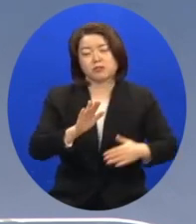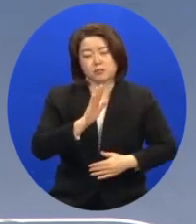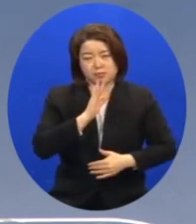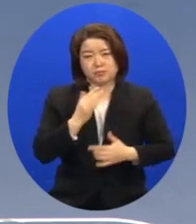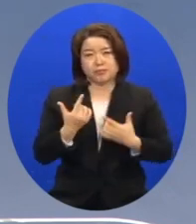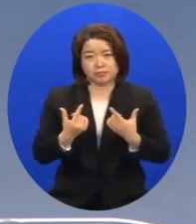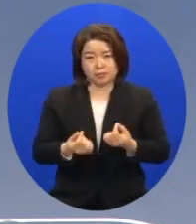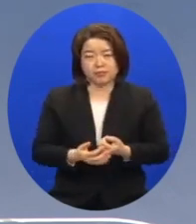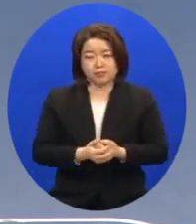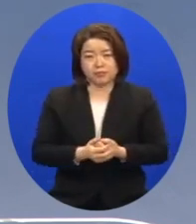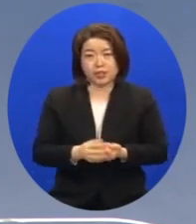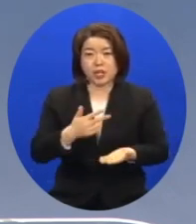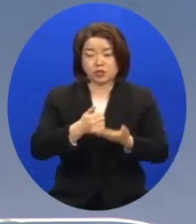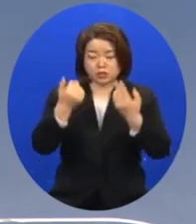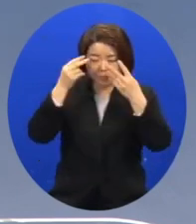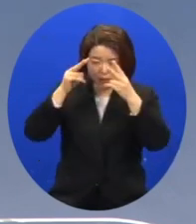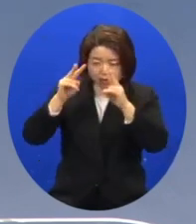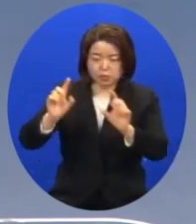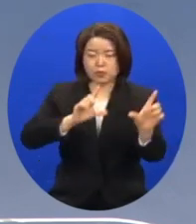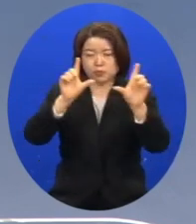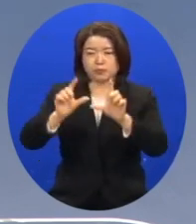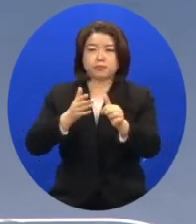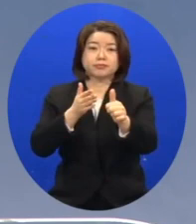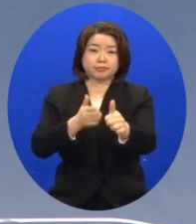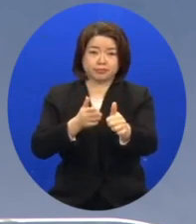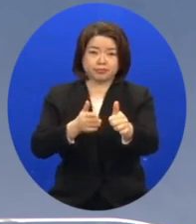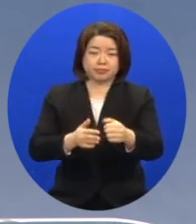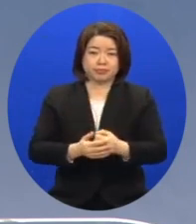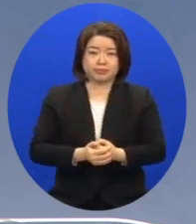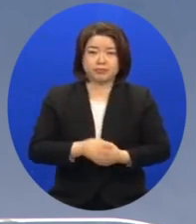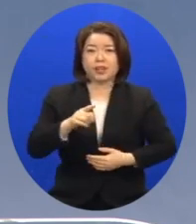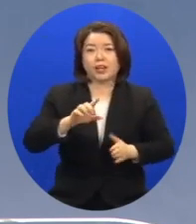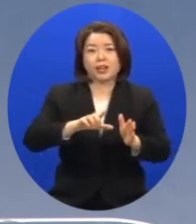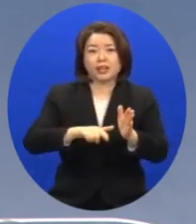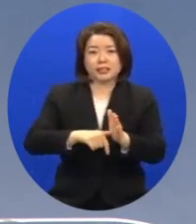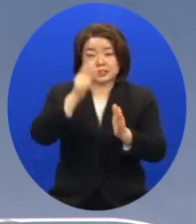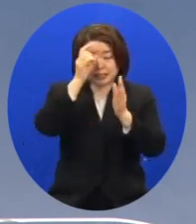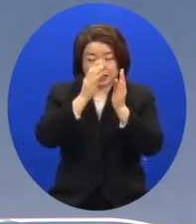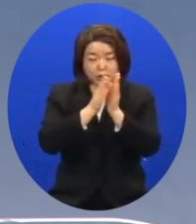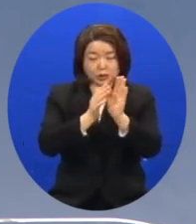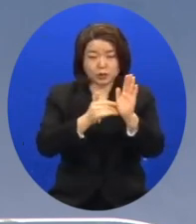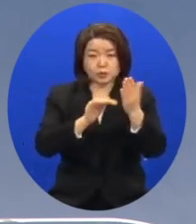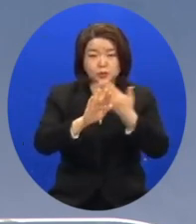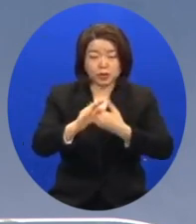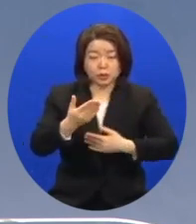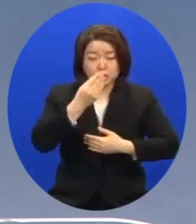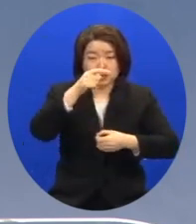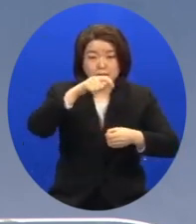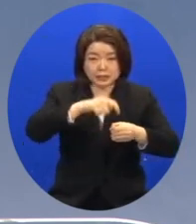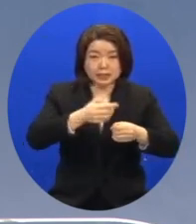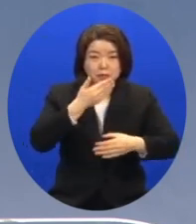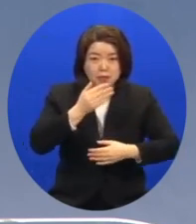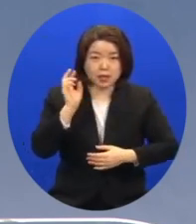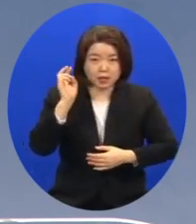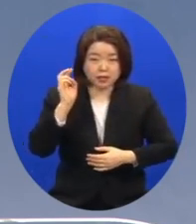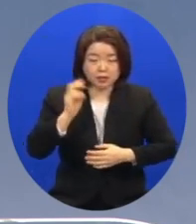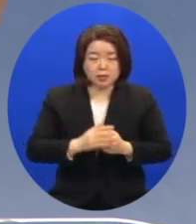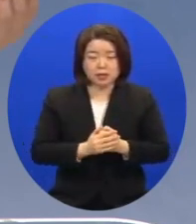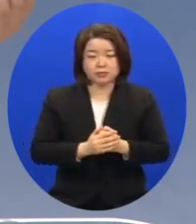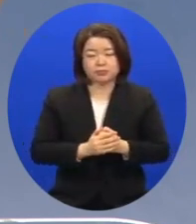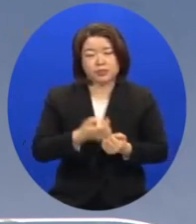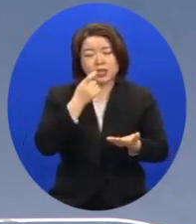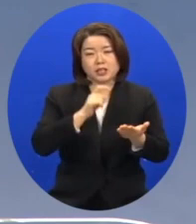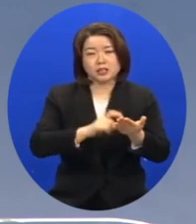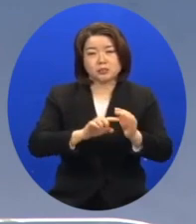주님을 바라 보시고 사셔야 됩니다 이 시간 우리 기도하고 정찰을 바뀌었는데 쉽지 않은 세상에